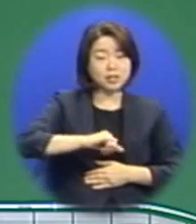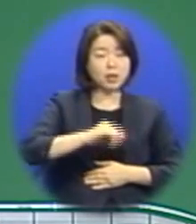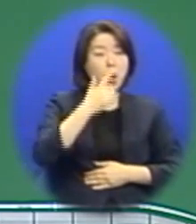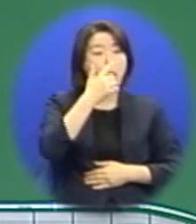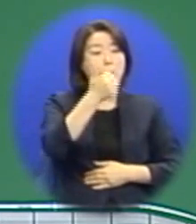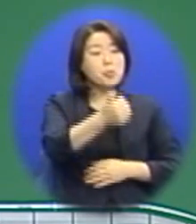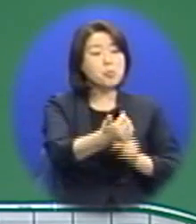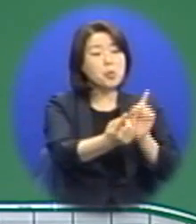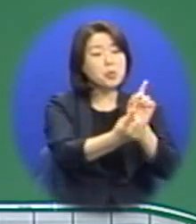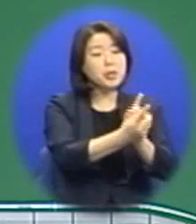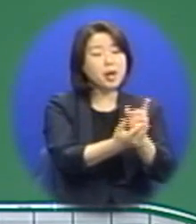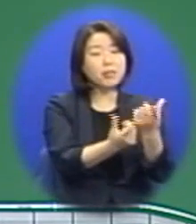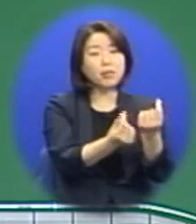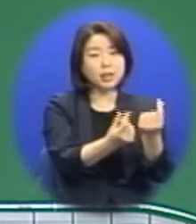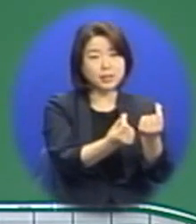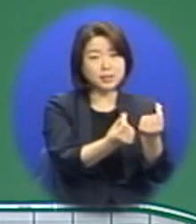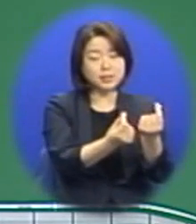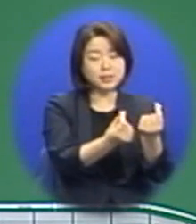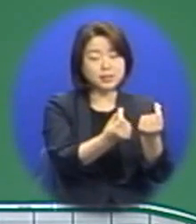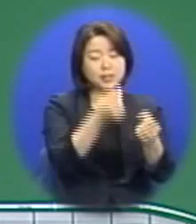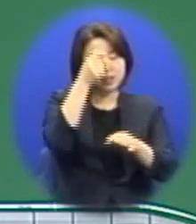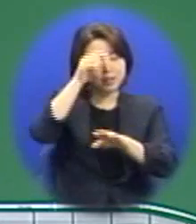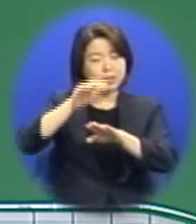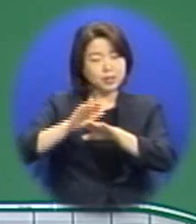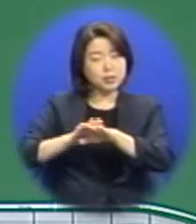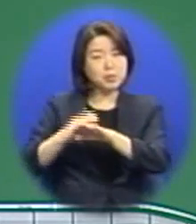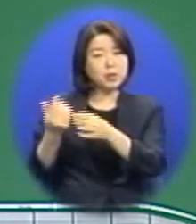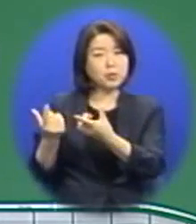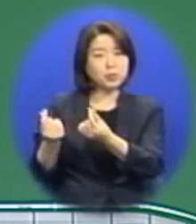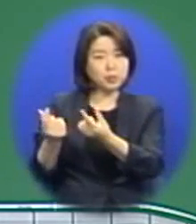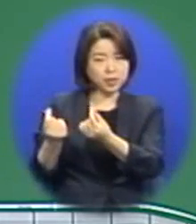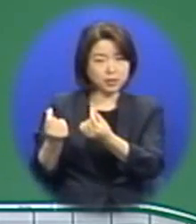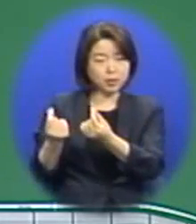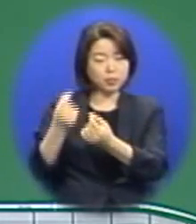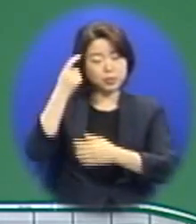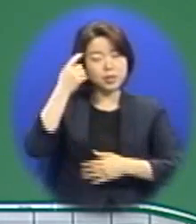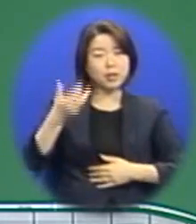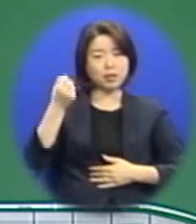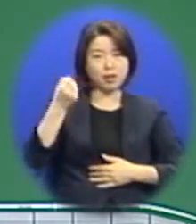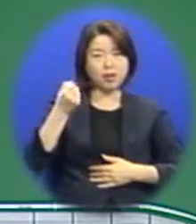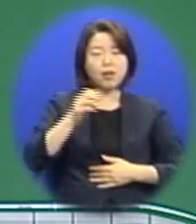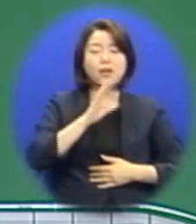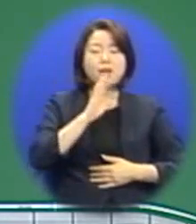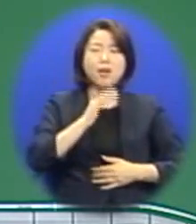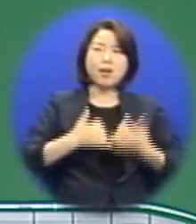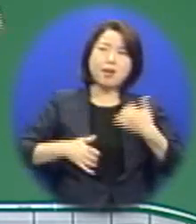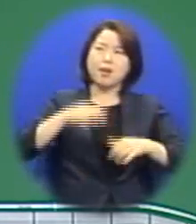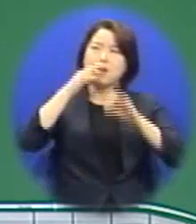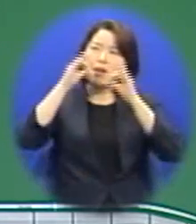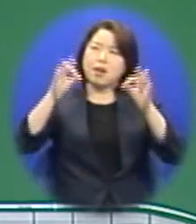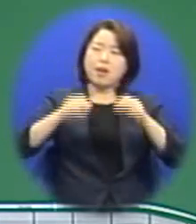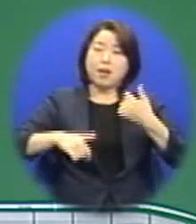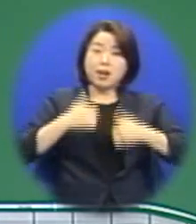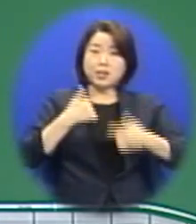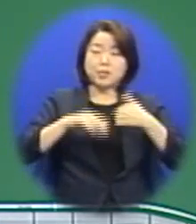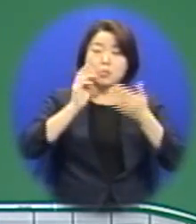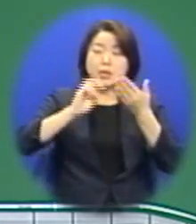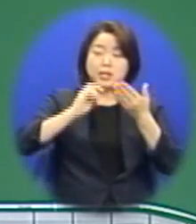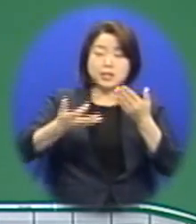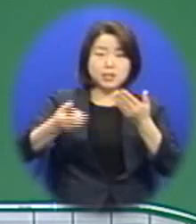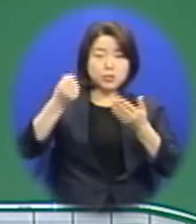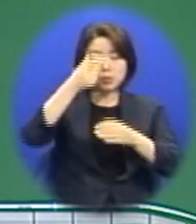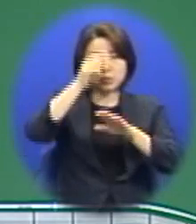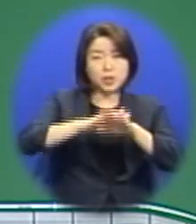것 같은 그런 예배였구나. 정말 환호성과 기쁨의 찬송으로 내가 한번 예배를 드려본 적이